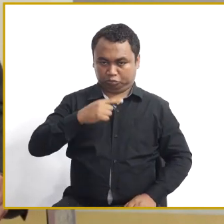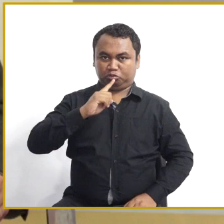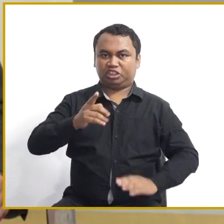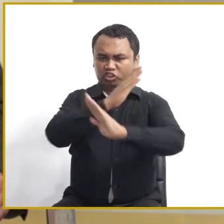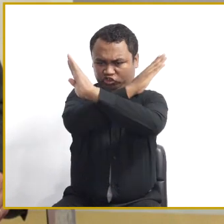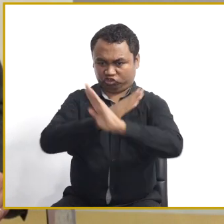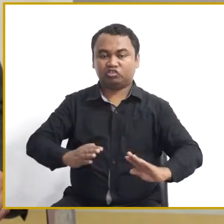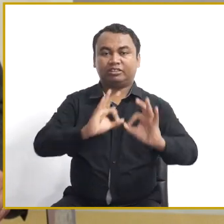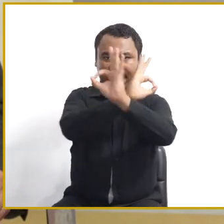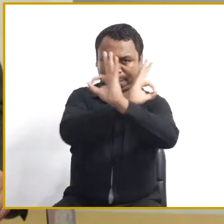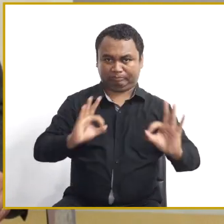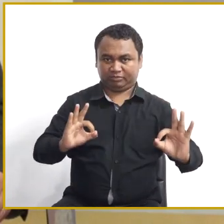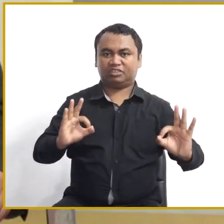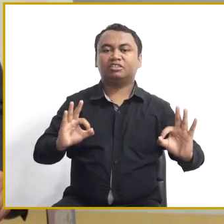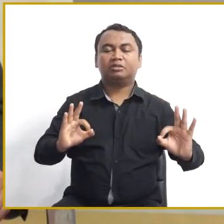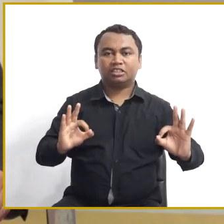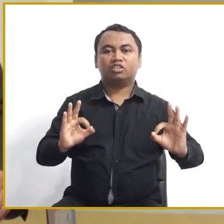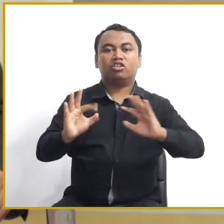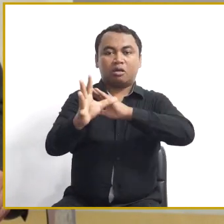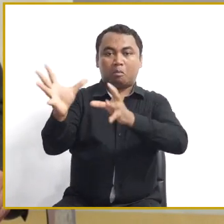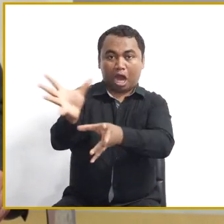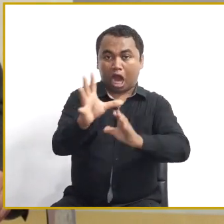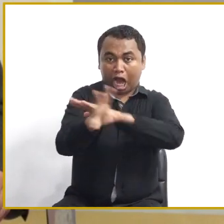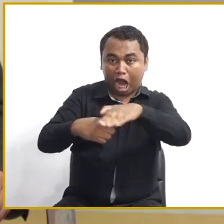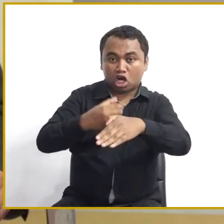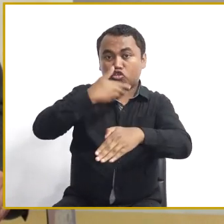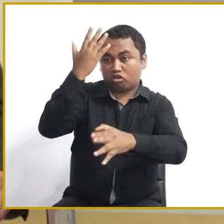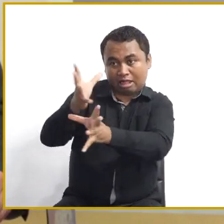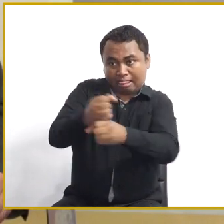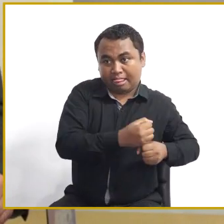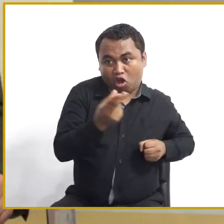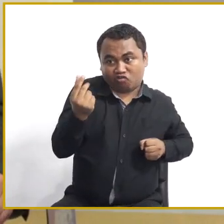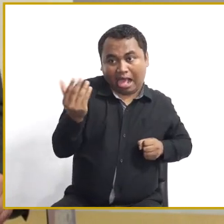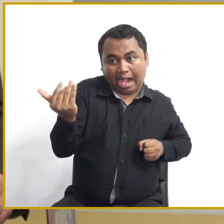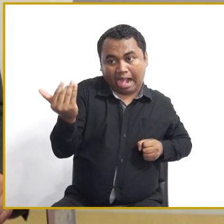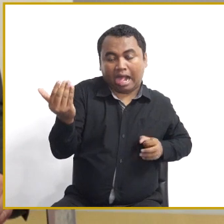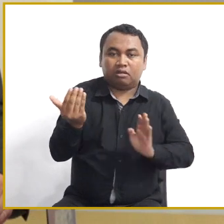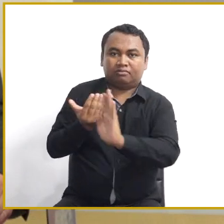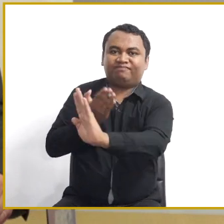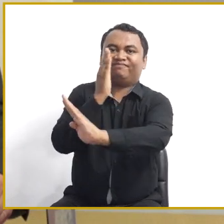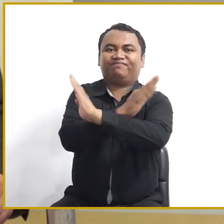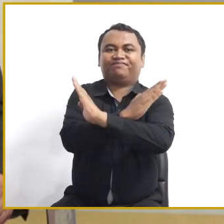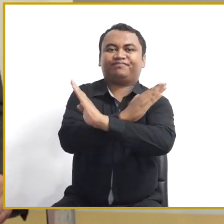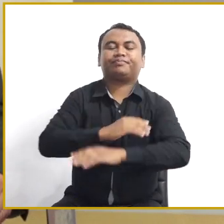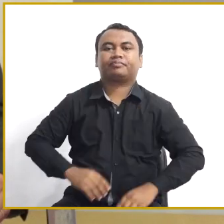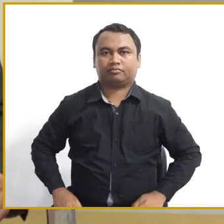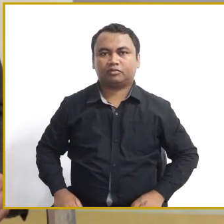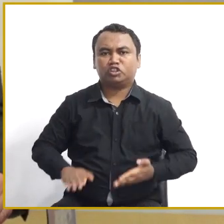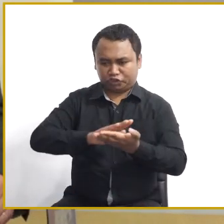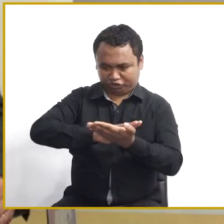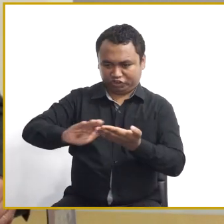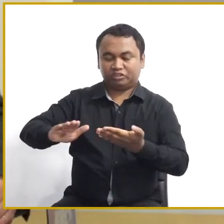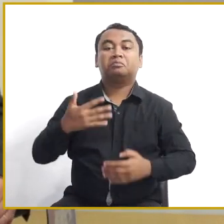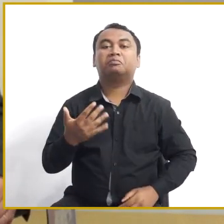hoe tsy fandriam-pahalemana kidnapinina sy ny resaka basy. Ny antony dia tsotra, etsy Antanimena